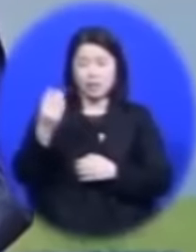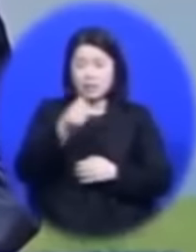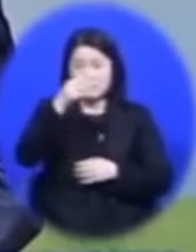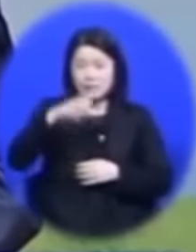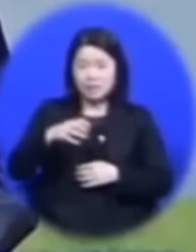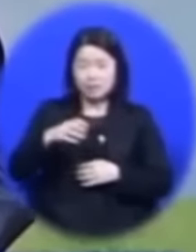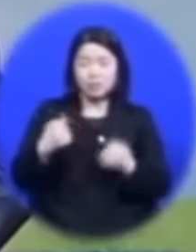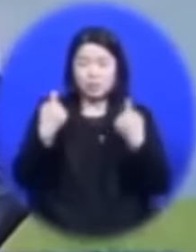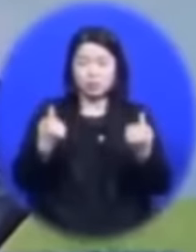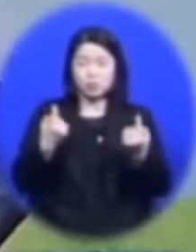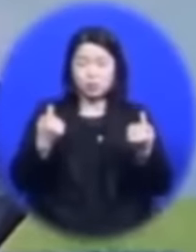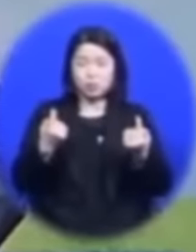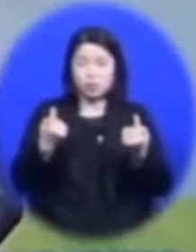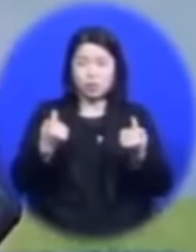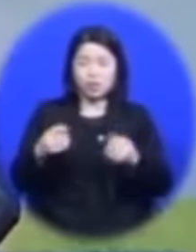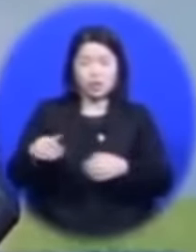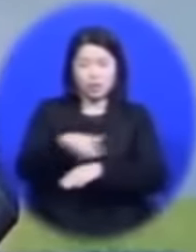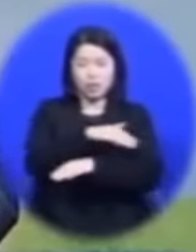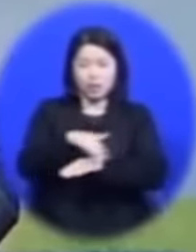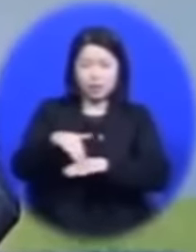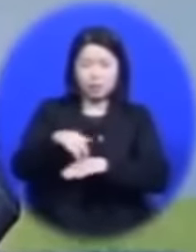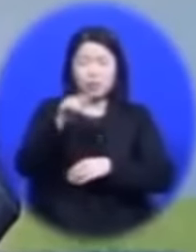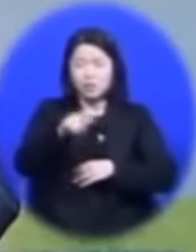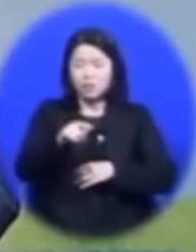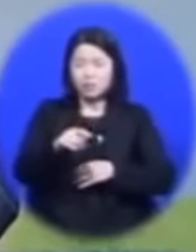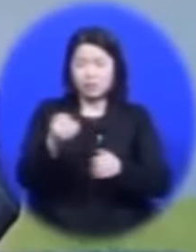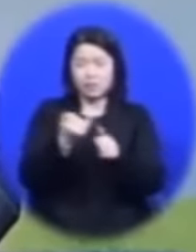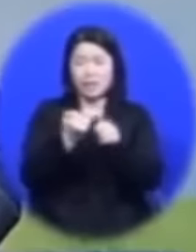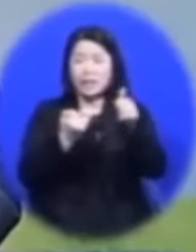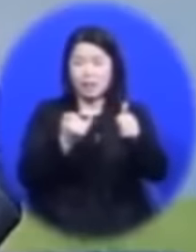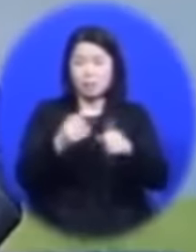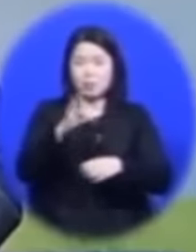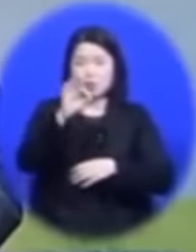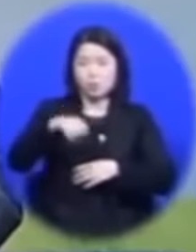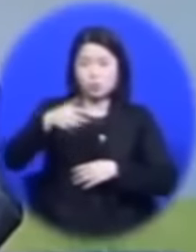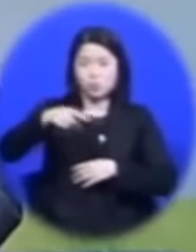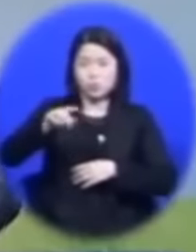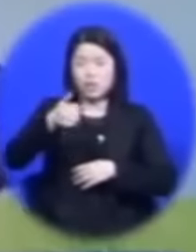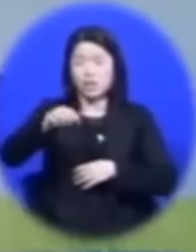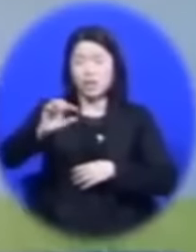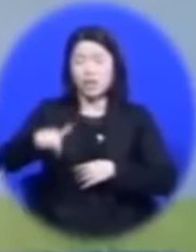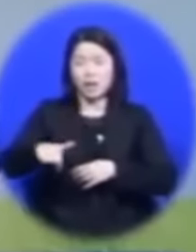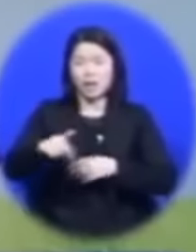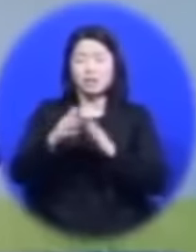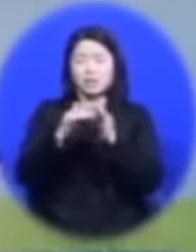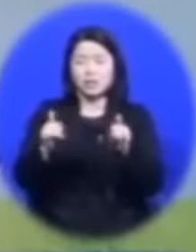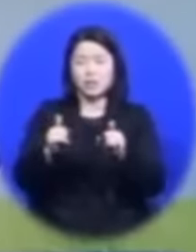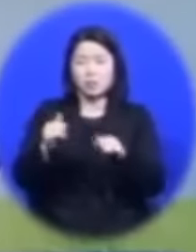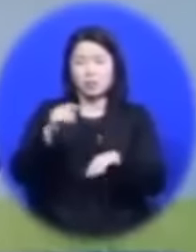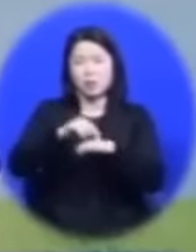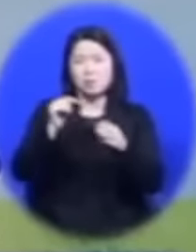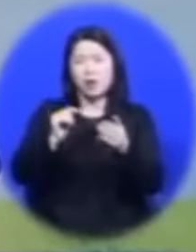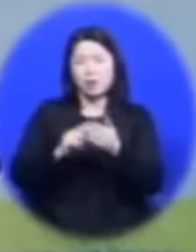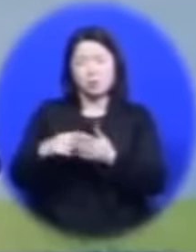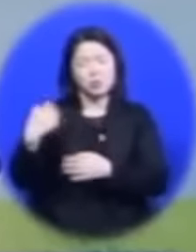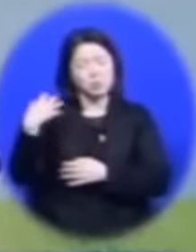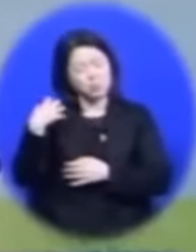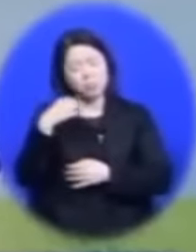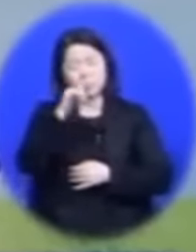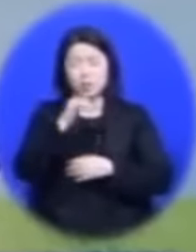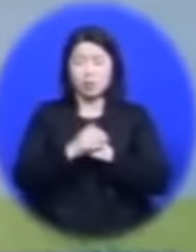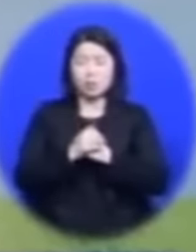성지순례하면서 늘 그 우재학 집사의 경우가 마음에 늘 짐스러웠습니다. 여러분 같으면 어떠셨겠습니까?